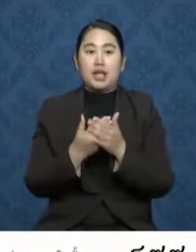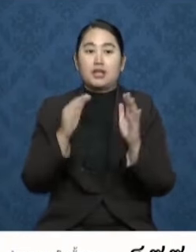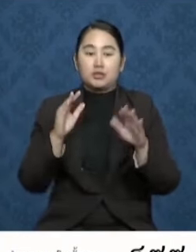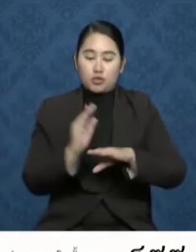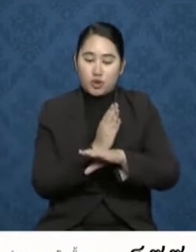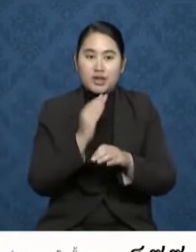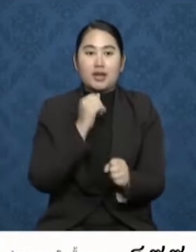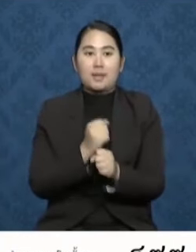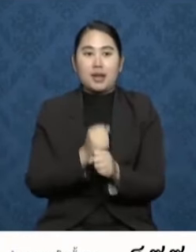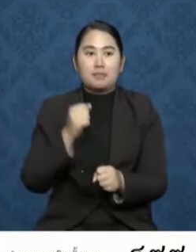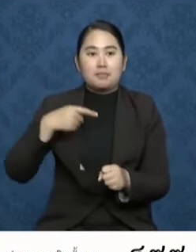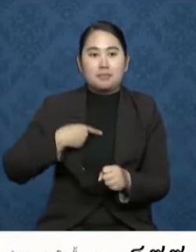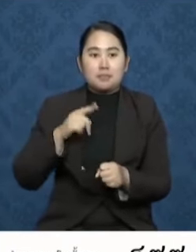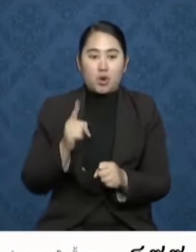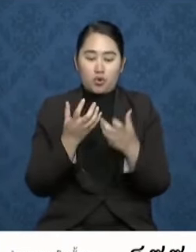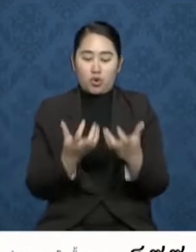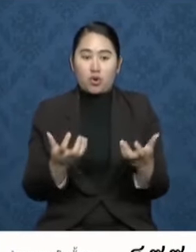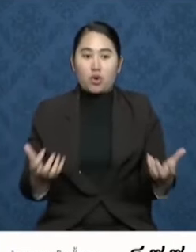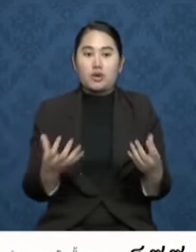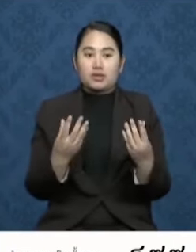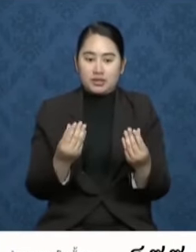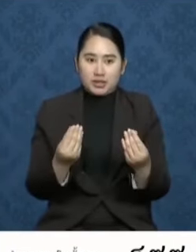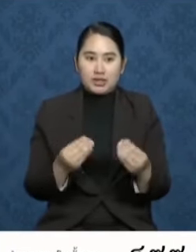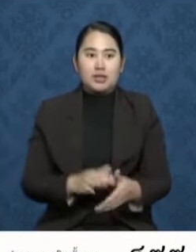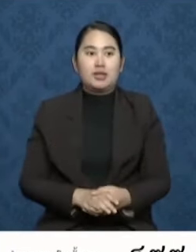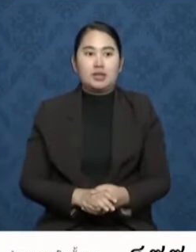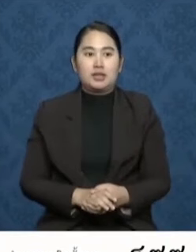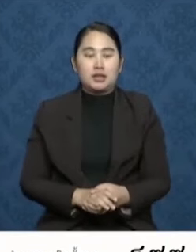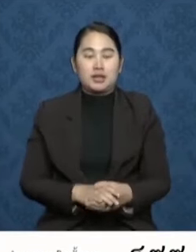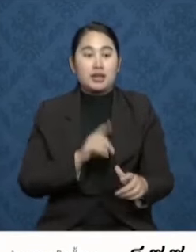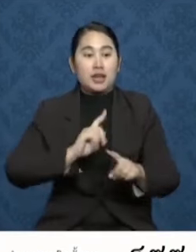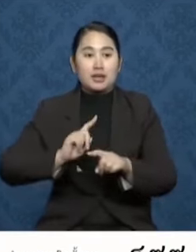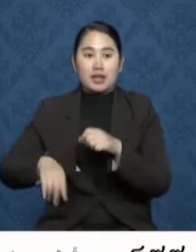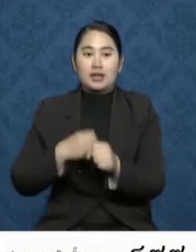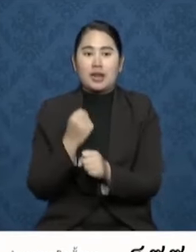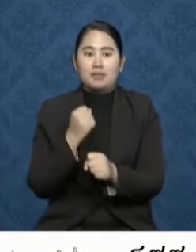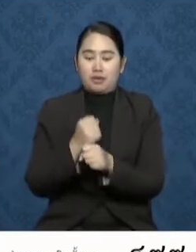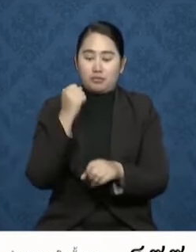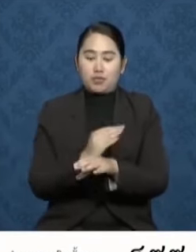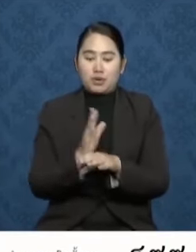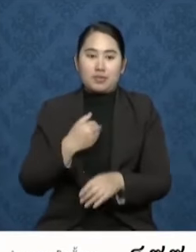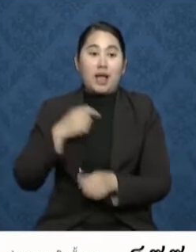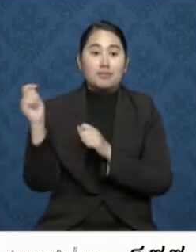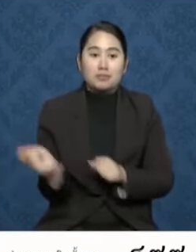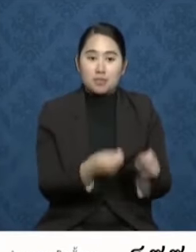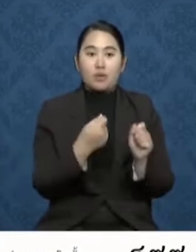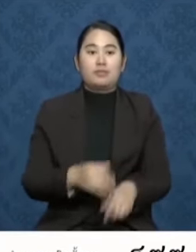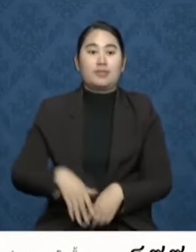ทัพที่ใช้ประโยชน์จากทรัพยากรที่ดินวิทยุไปประกอบในเชิงพาณิชย์ทั้งสนามกอลฟสนาม